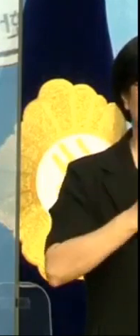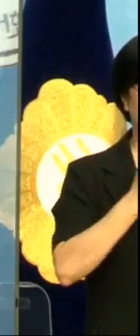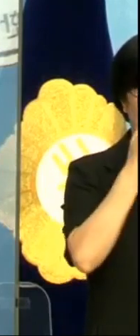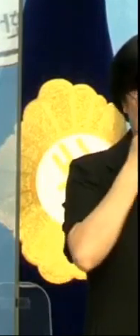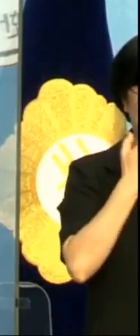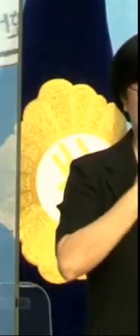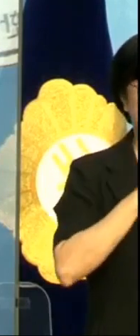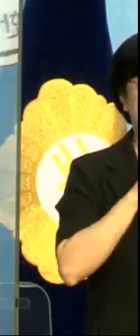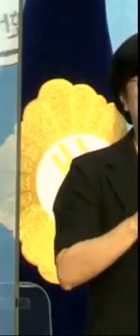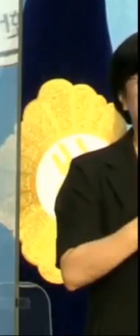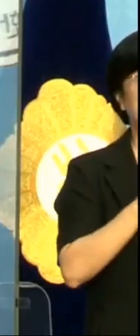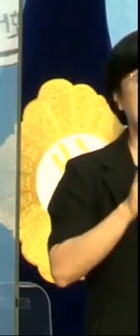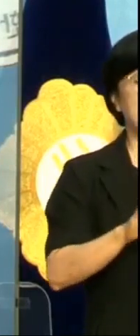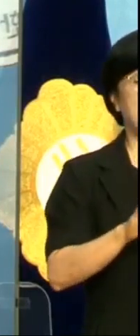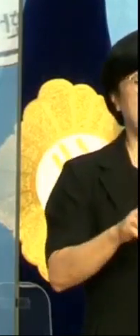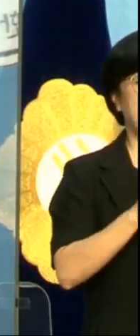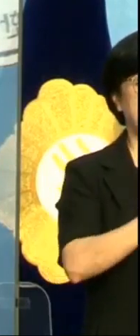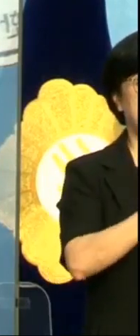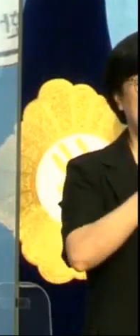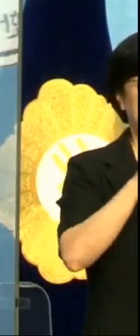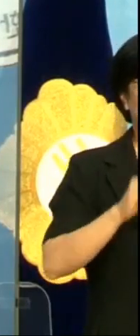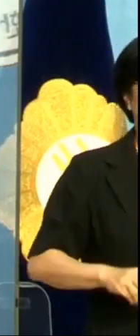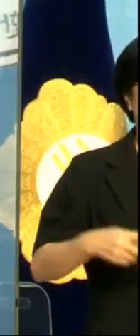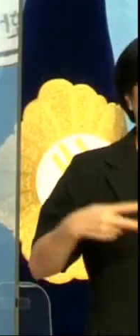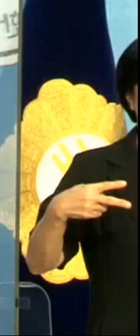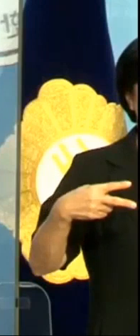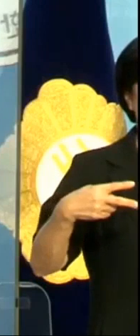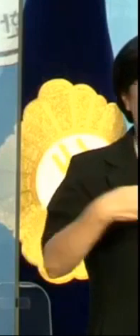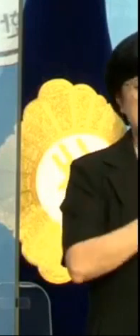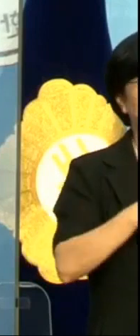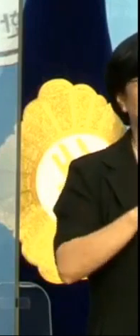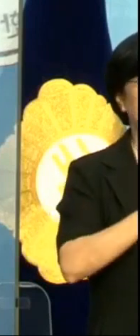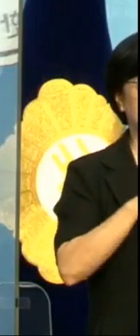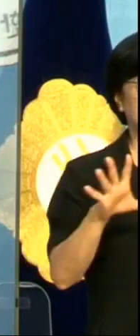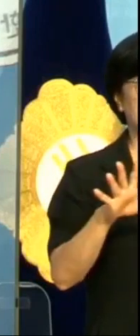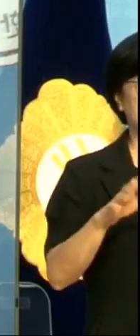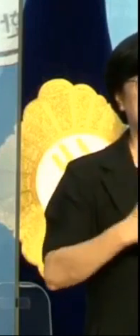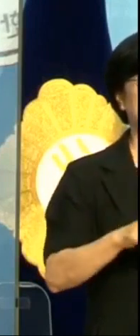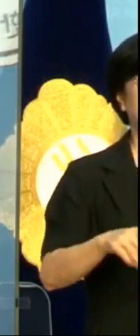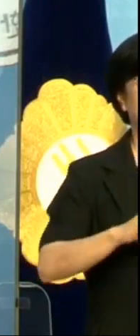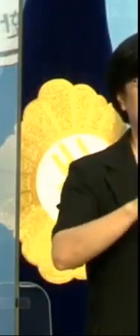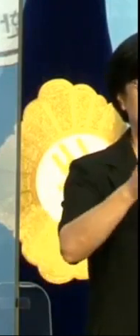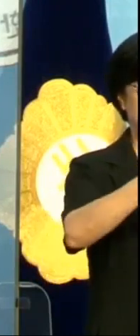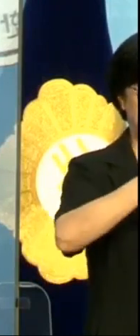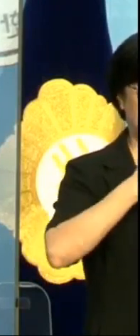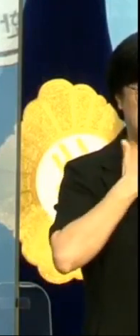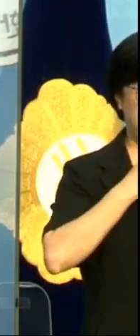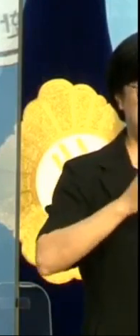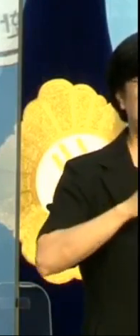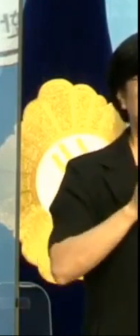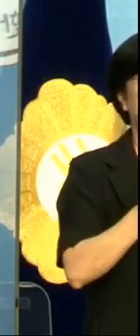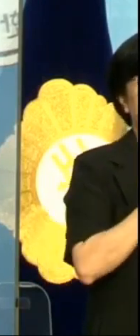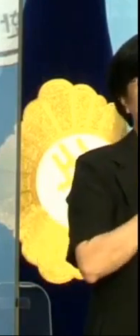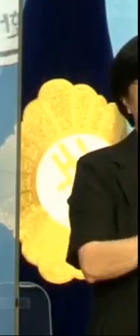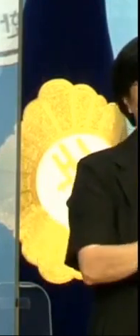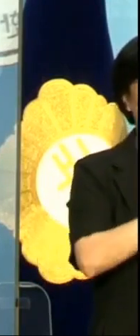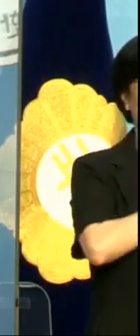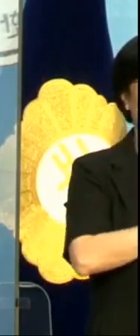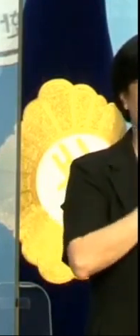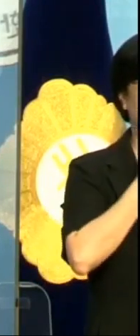국민들은 이들의 탈당 출 땅 같은 꼬리자르기 에는 관심이 없습니다 국민들의 요구는 국민의 대표 자격이